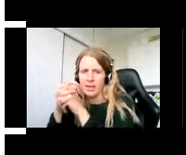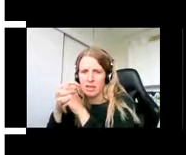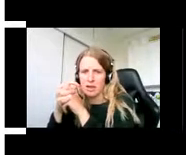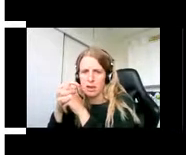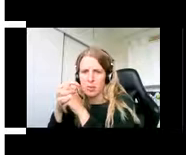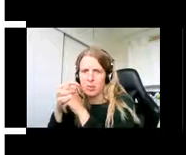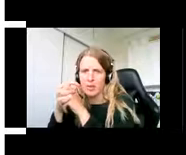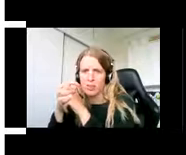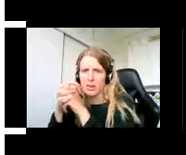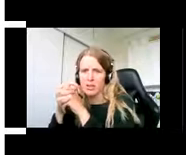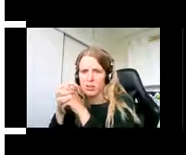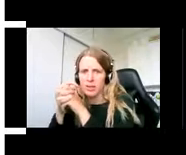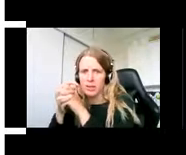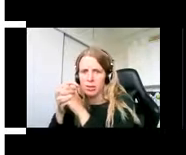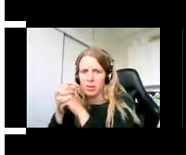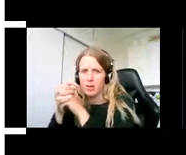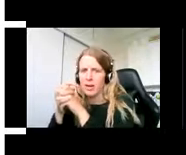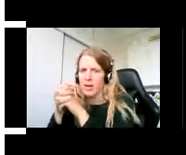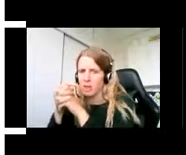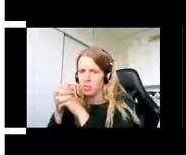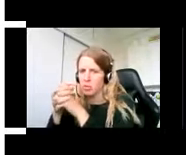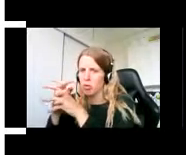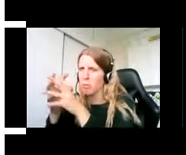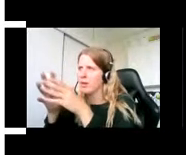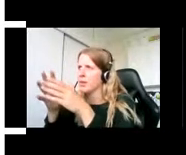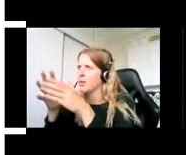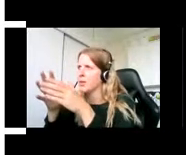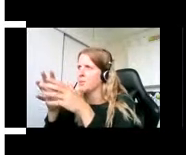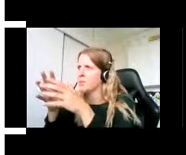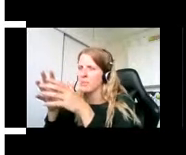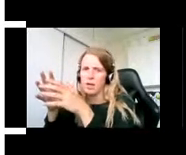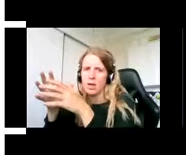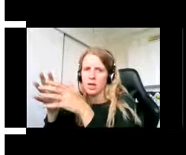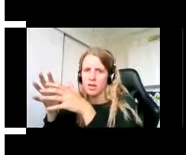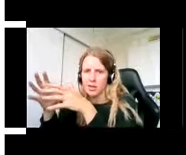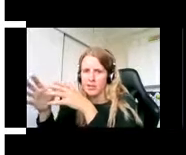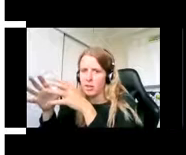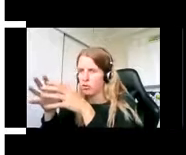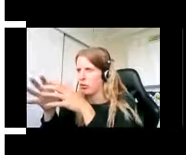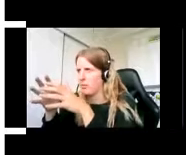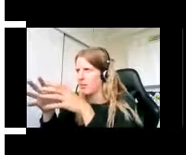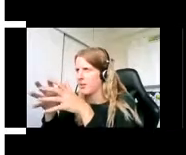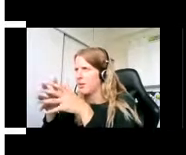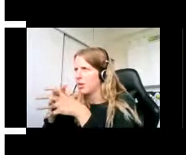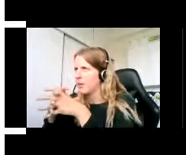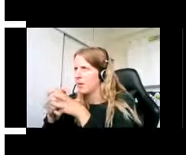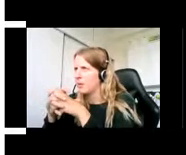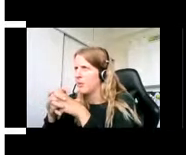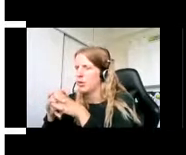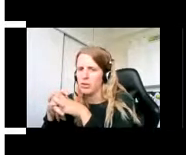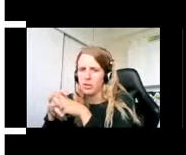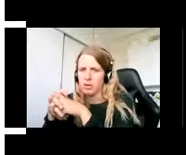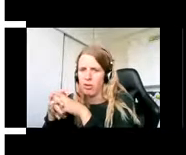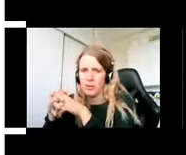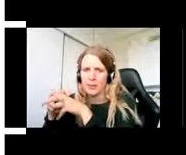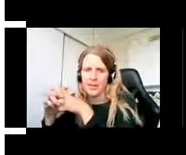even extra proberen te benadrukken, is dat het belangrijk is om je bepaalde strategie rond de coronamaatregelen duidelijk te maken met